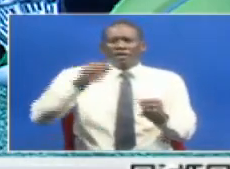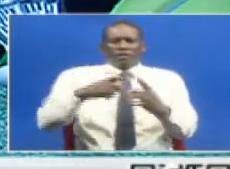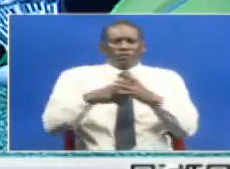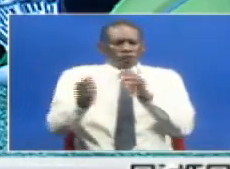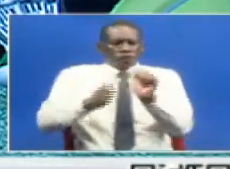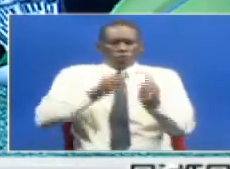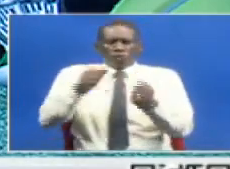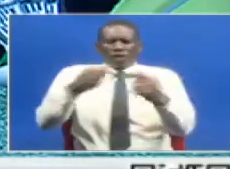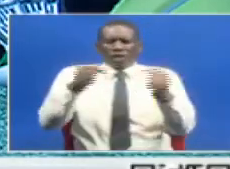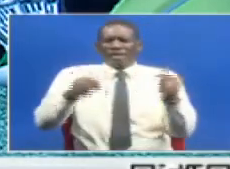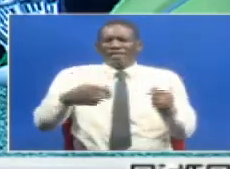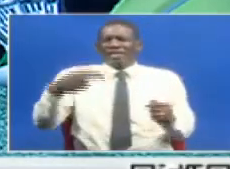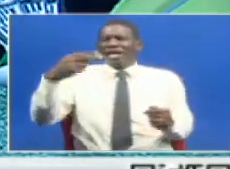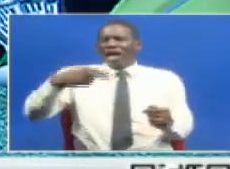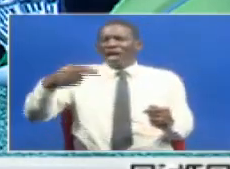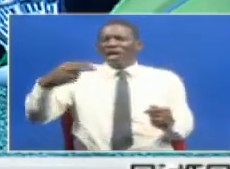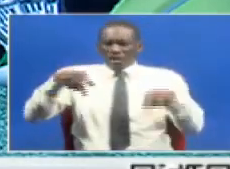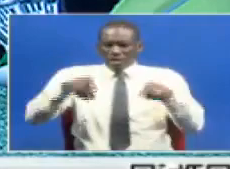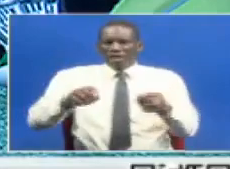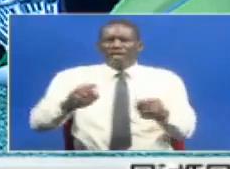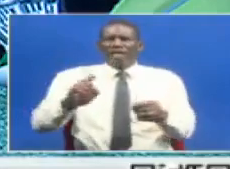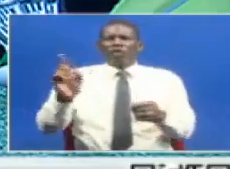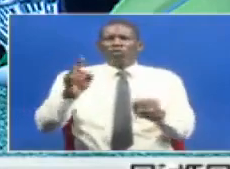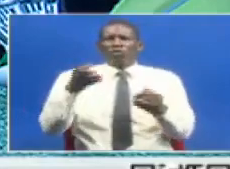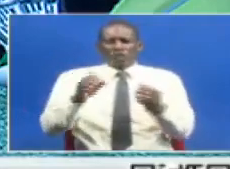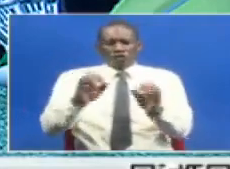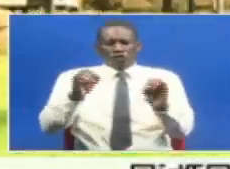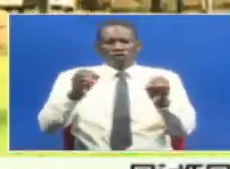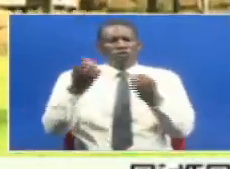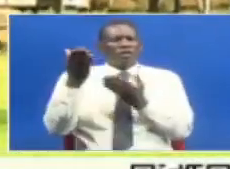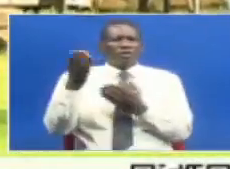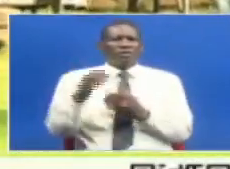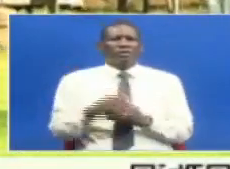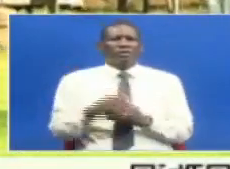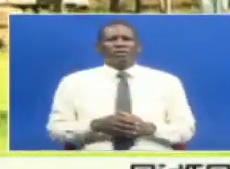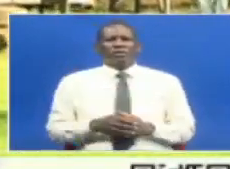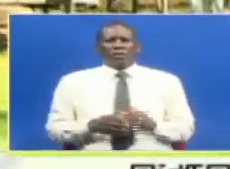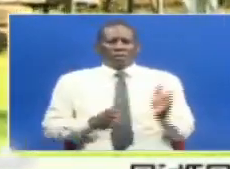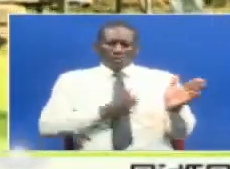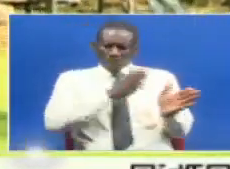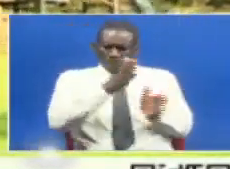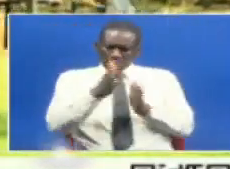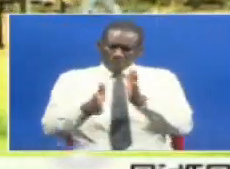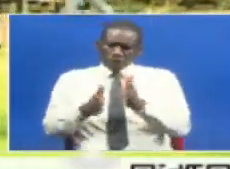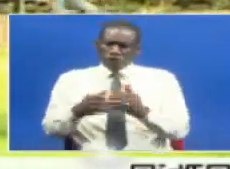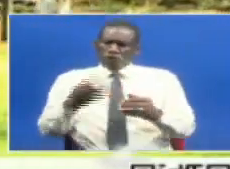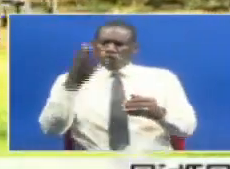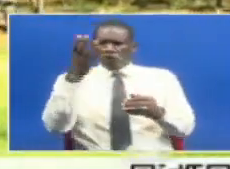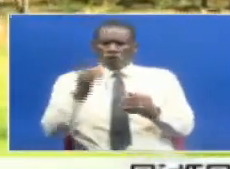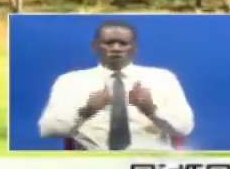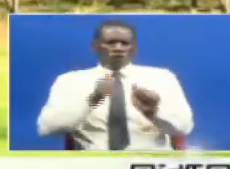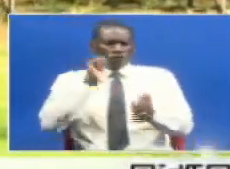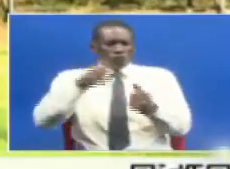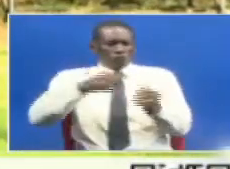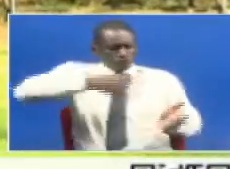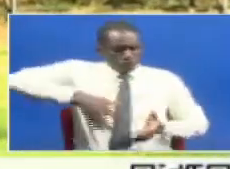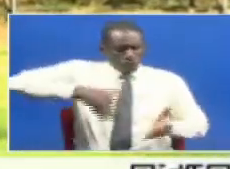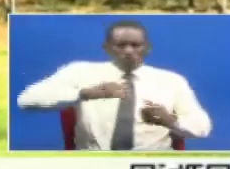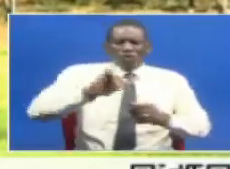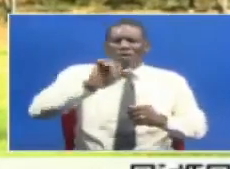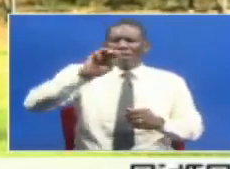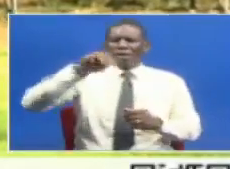hapa jijini Nairobi. Tuangalie hii taarifa. Matayarisho ya makala ya 40 ya mchuano wa raga wa Impala